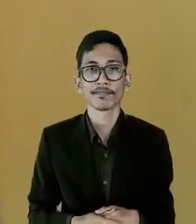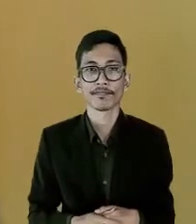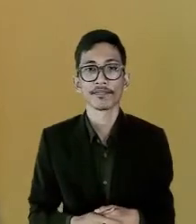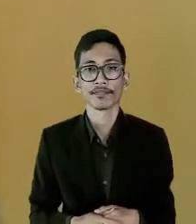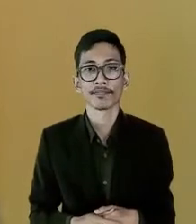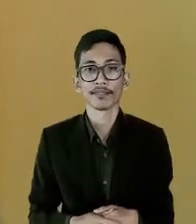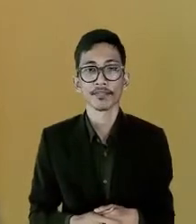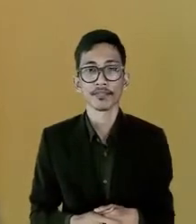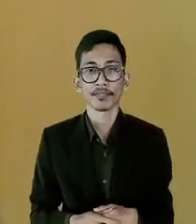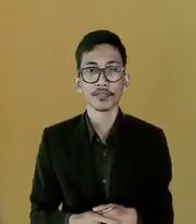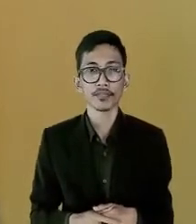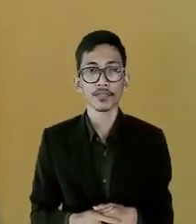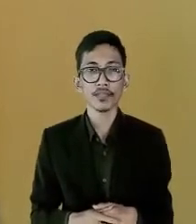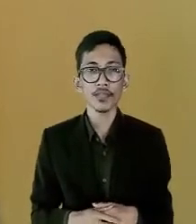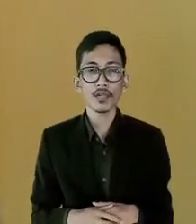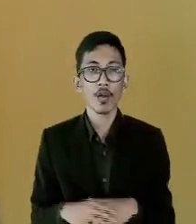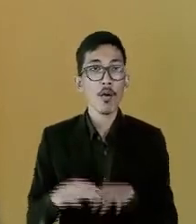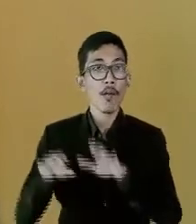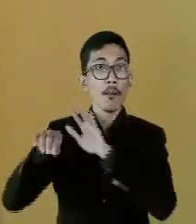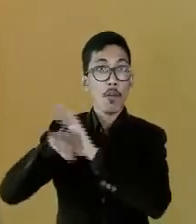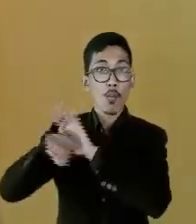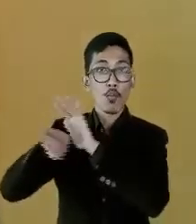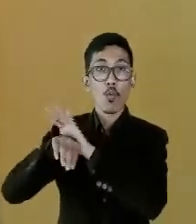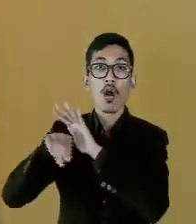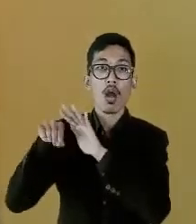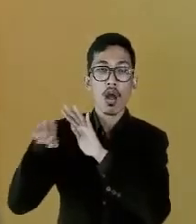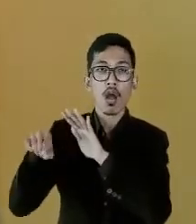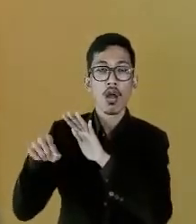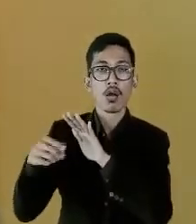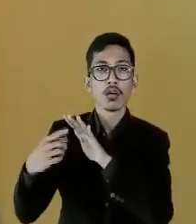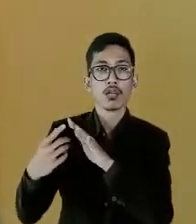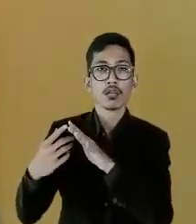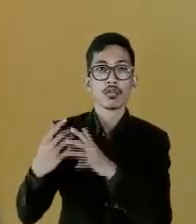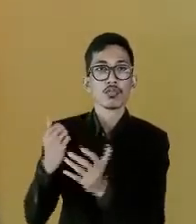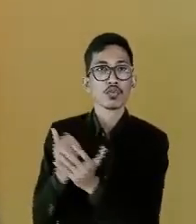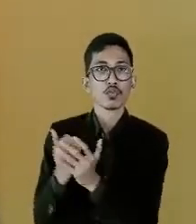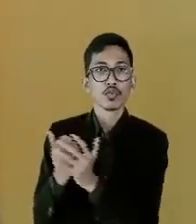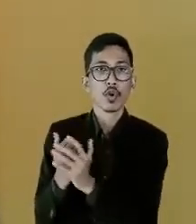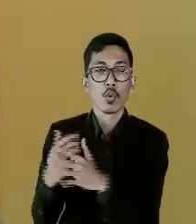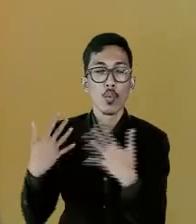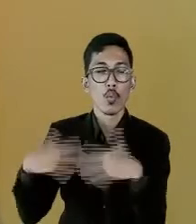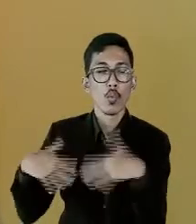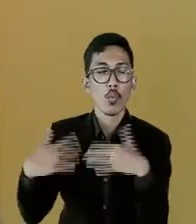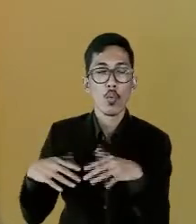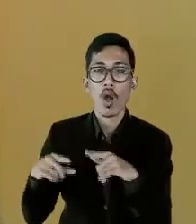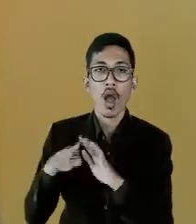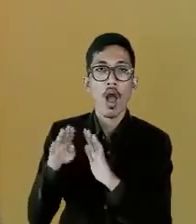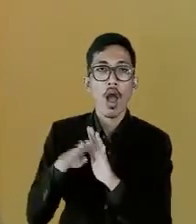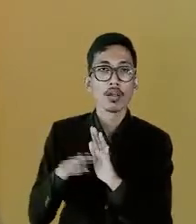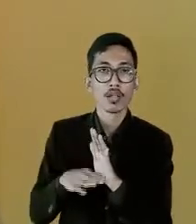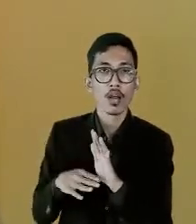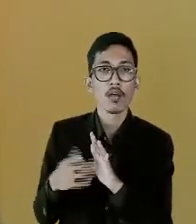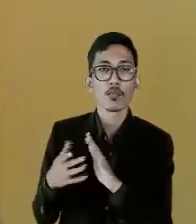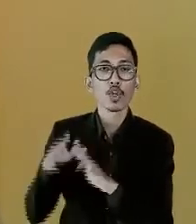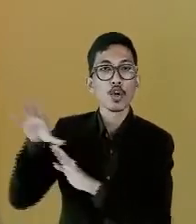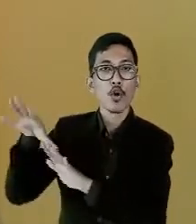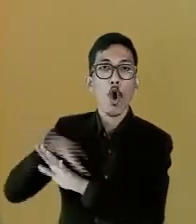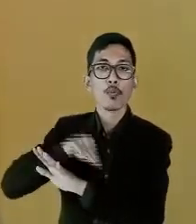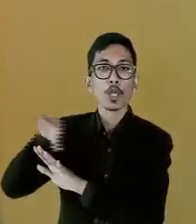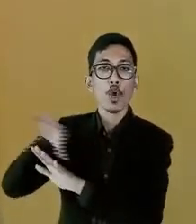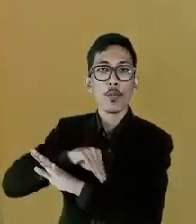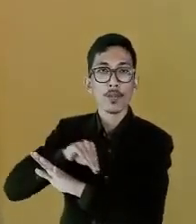Papua menjadi tolak ukur untuk menyelenggarakan event olahraga atau event-event besar nasional lainnya di